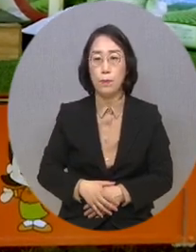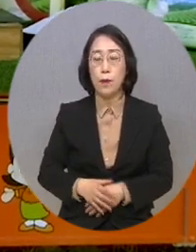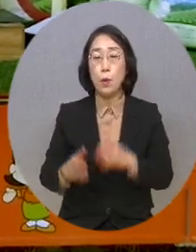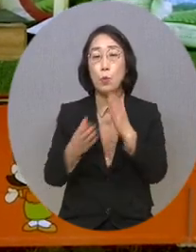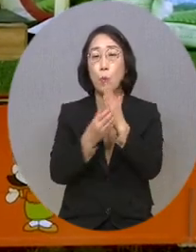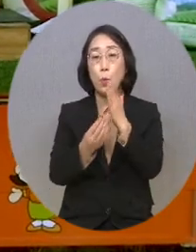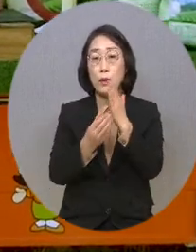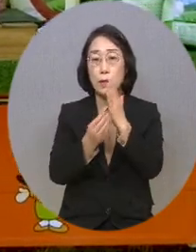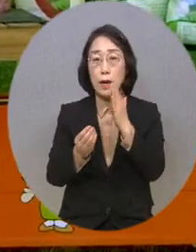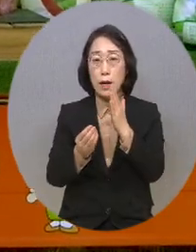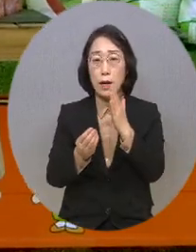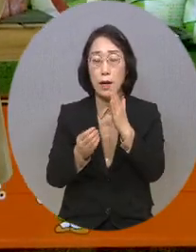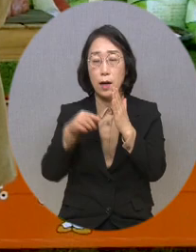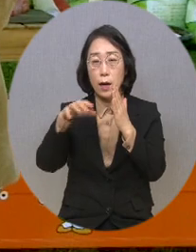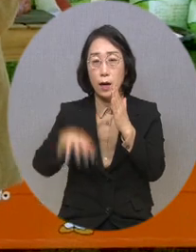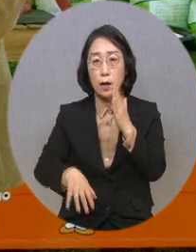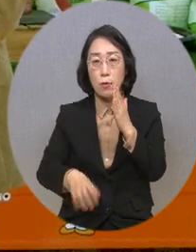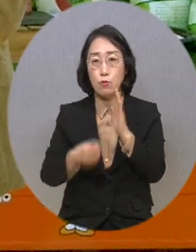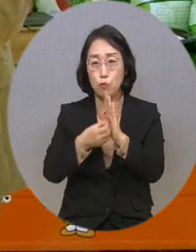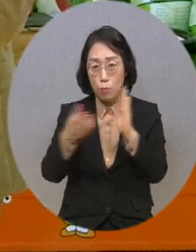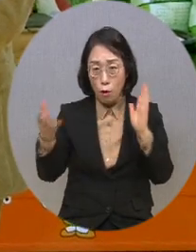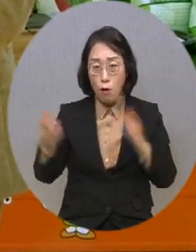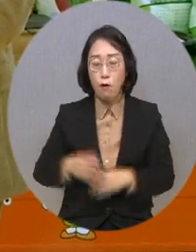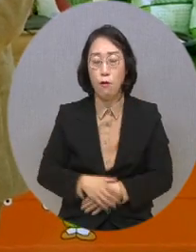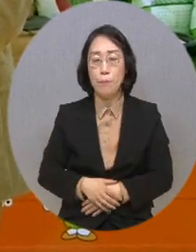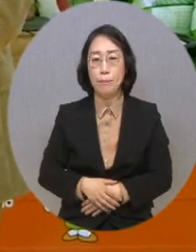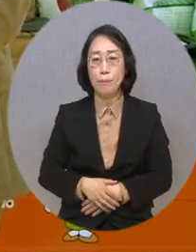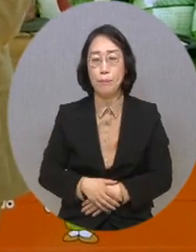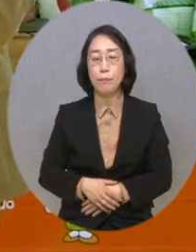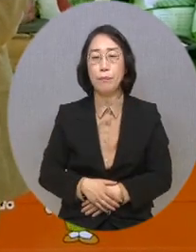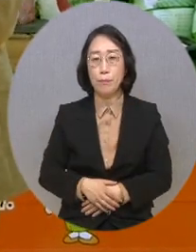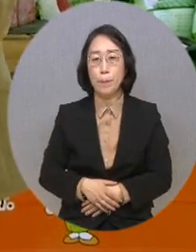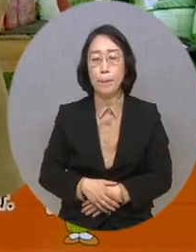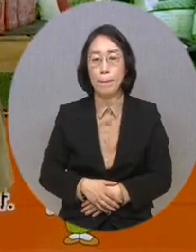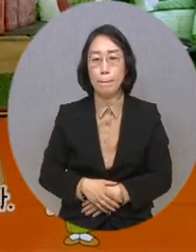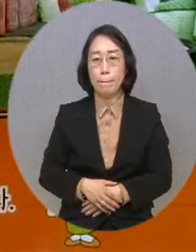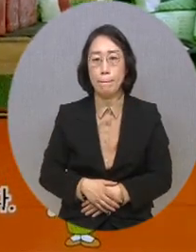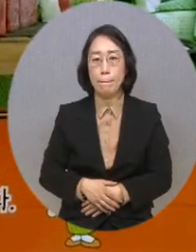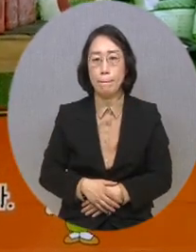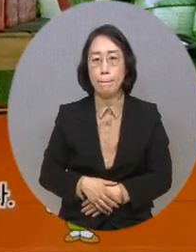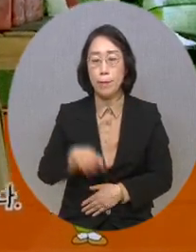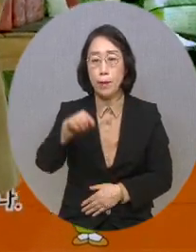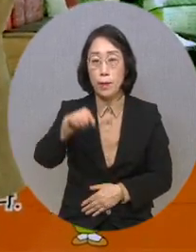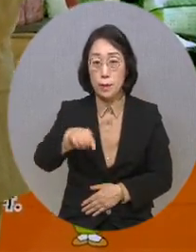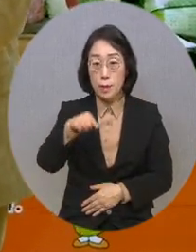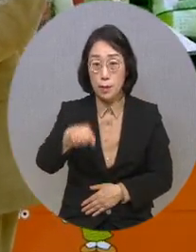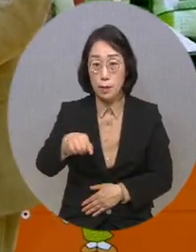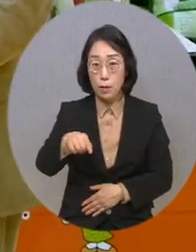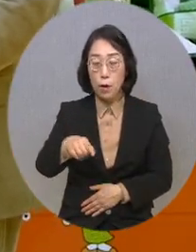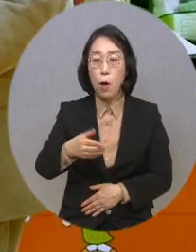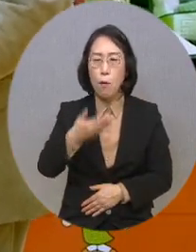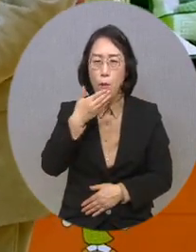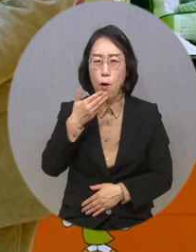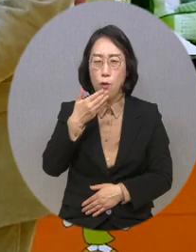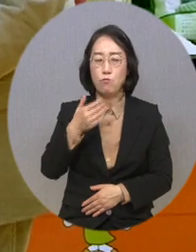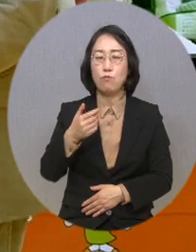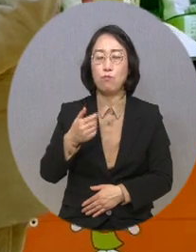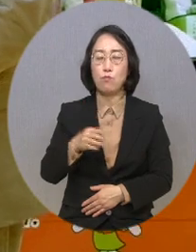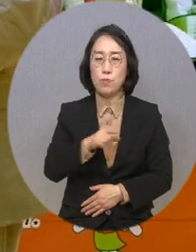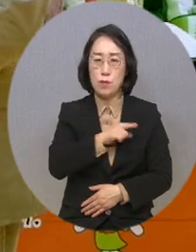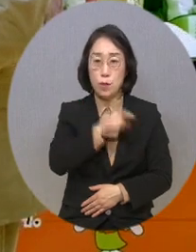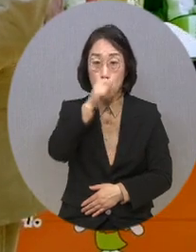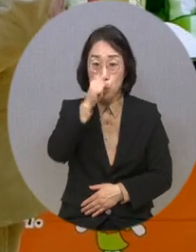네. 어떤 지역인가요? 이 보성 이제 먹거리가 최고입니다.